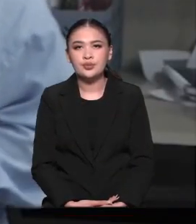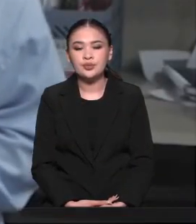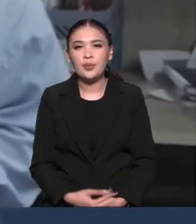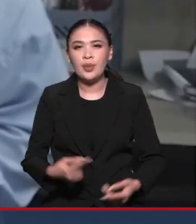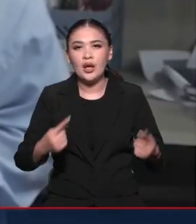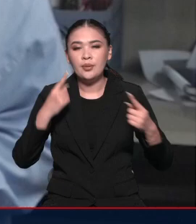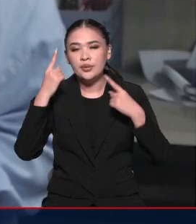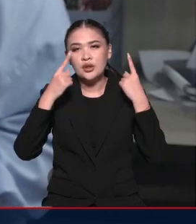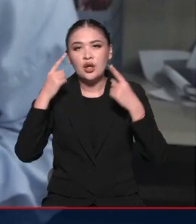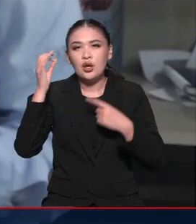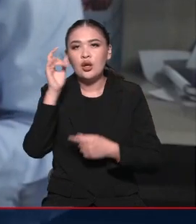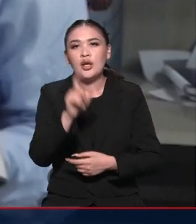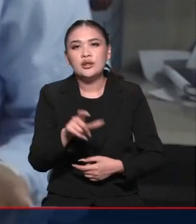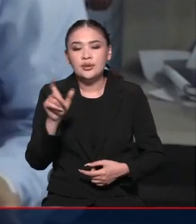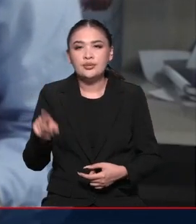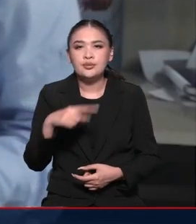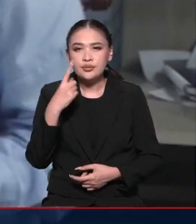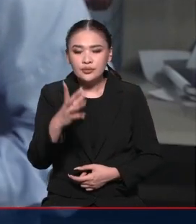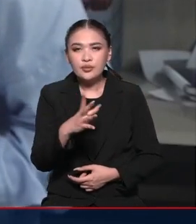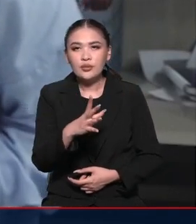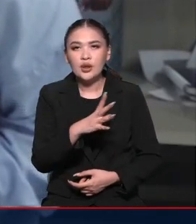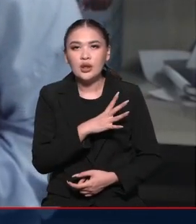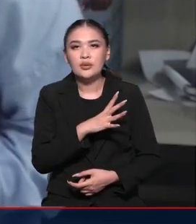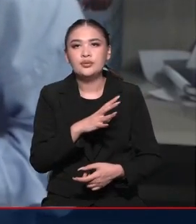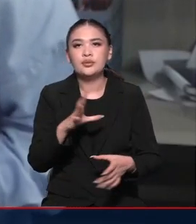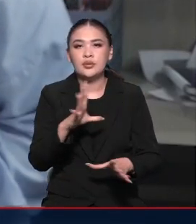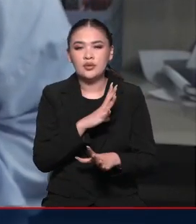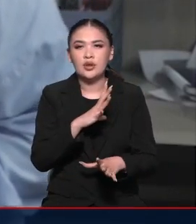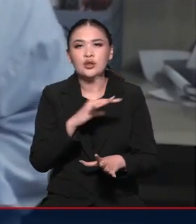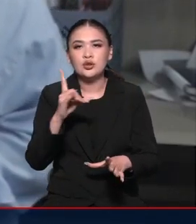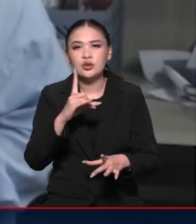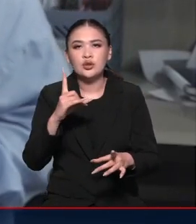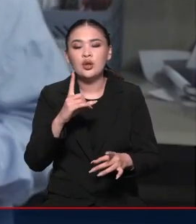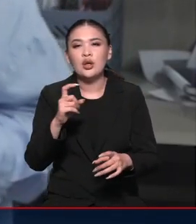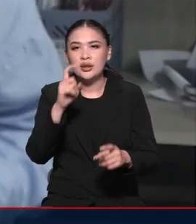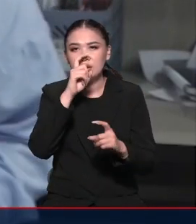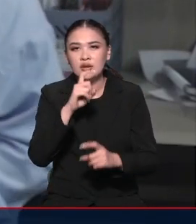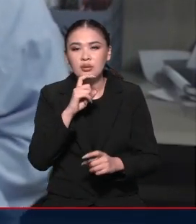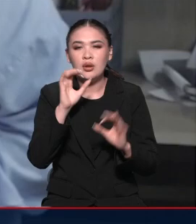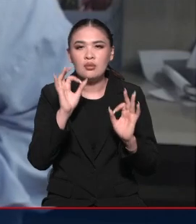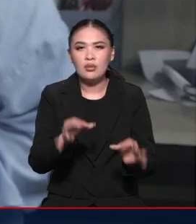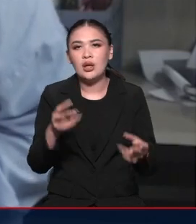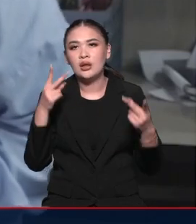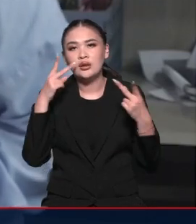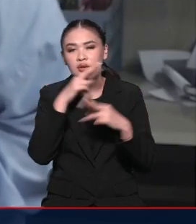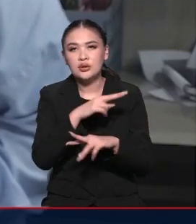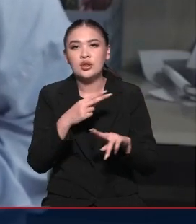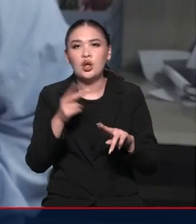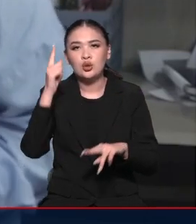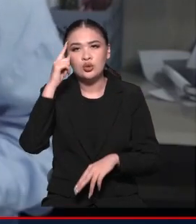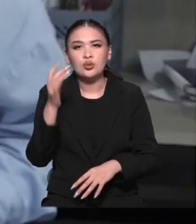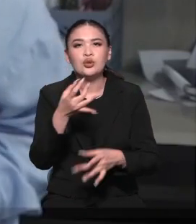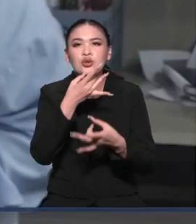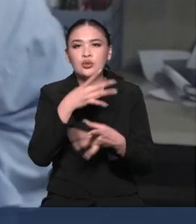Психологтар адам көп бәс тіккен сайын ақ қараны ажырата алмайтын күйге түседі дейді. Барлығы бақылауда, бұдан кез келген сәтте шығаламын деп